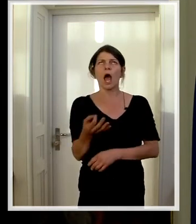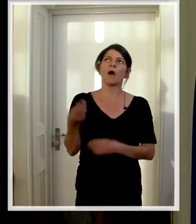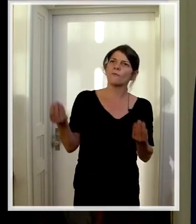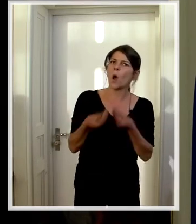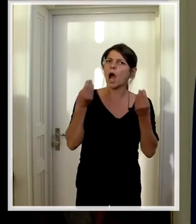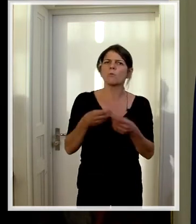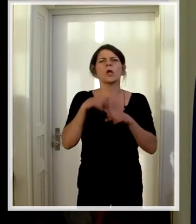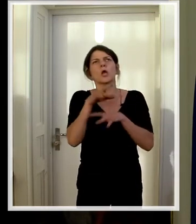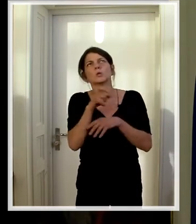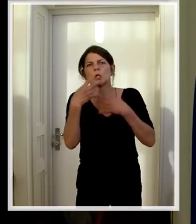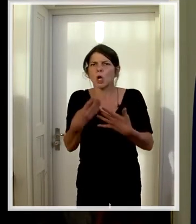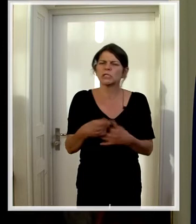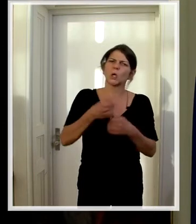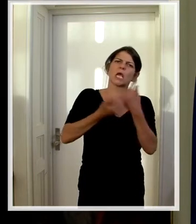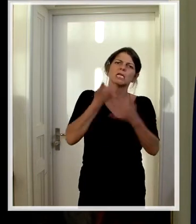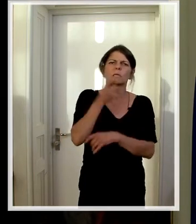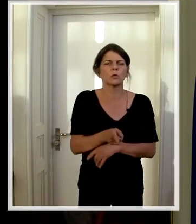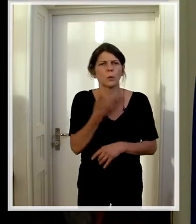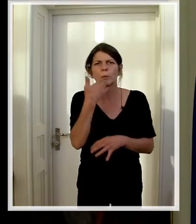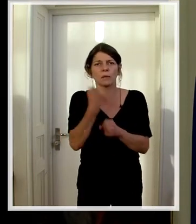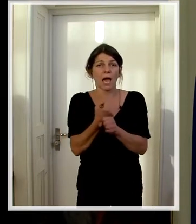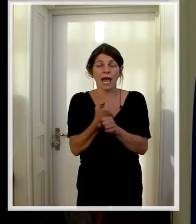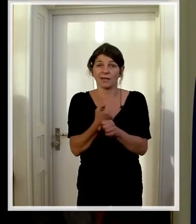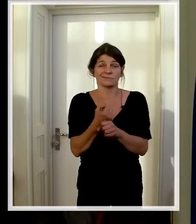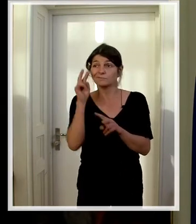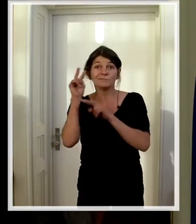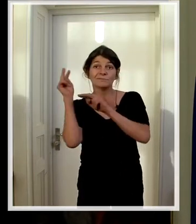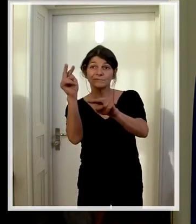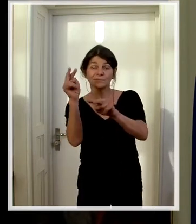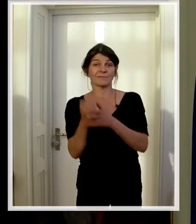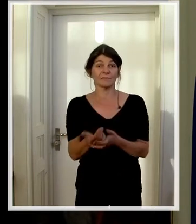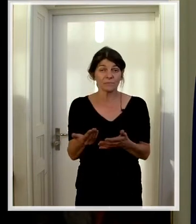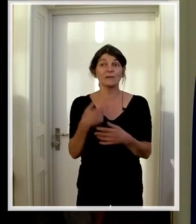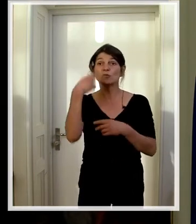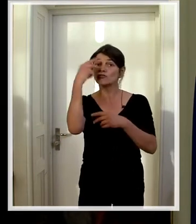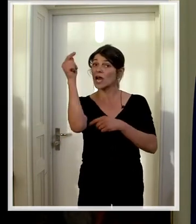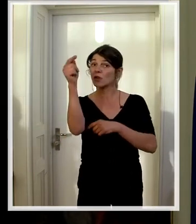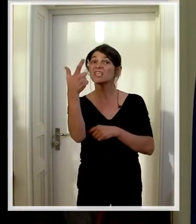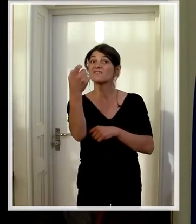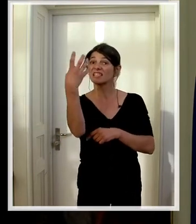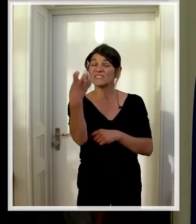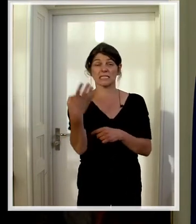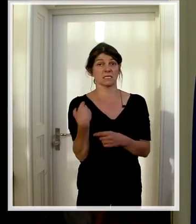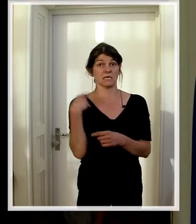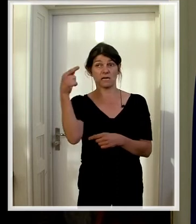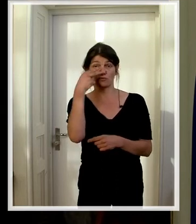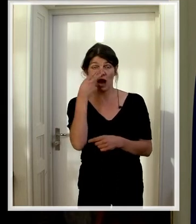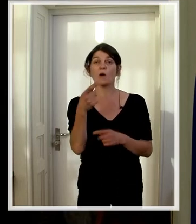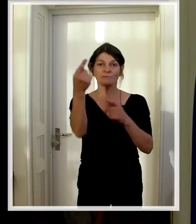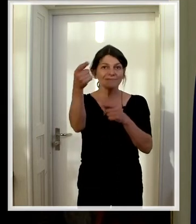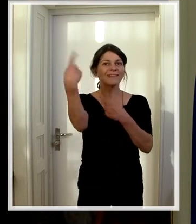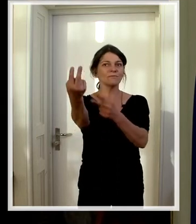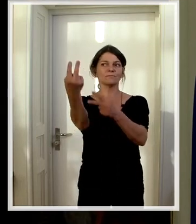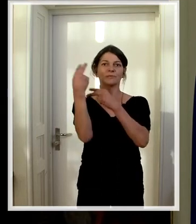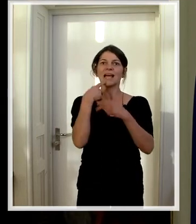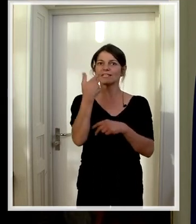im 1990, im 2000 nicht passiert. Wir sollten im 2040 zurückschauen und sagen, im 2020 haben wir den Entscheid gefällt und auf der